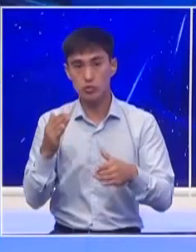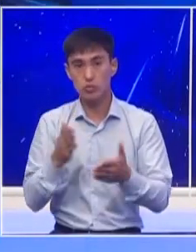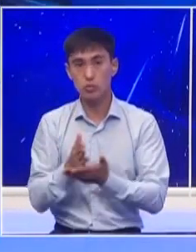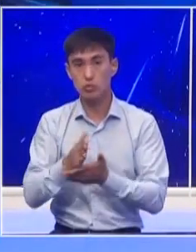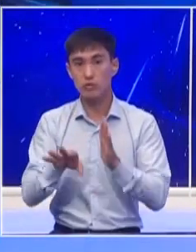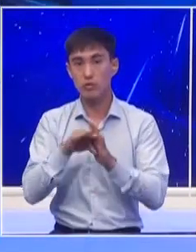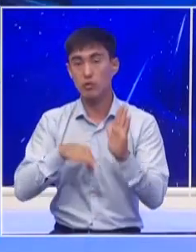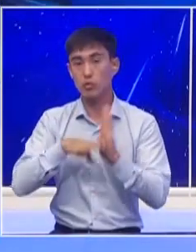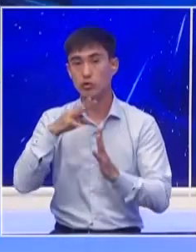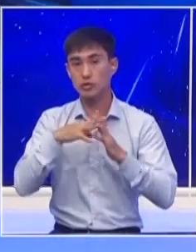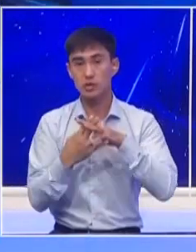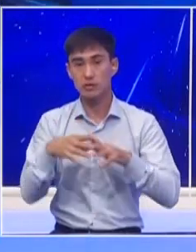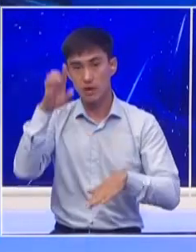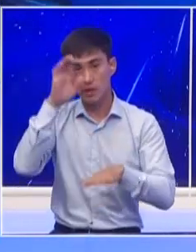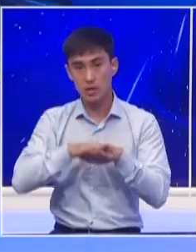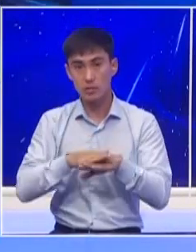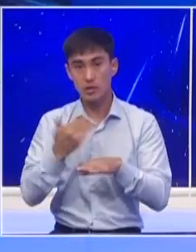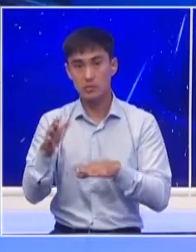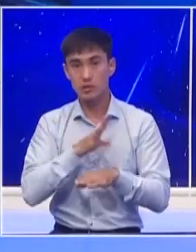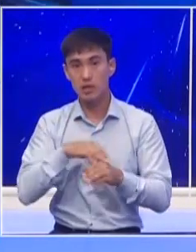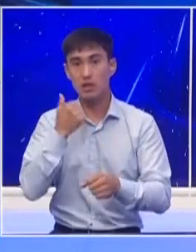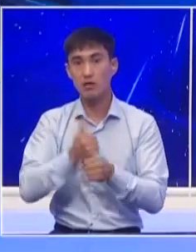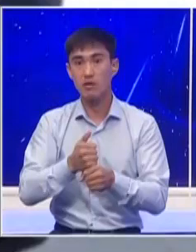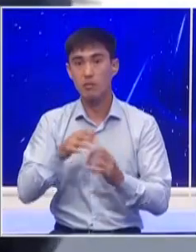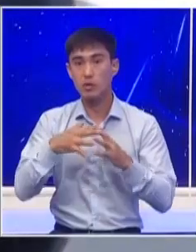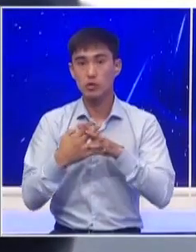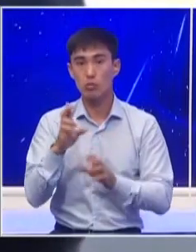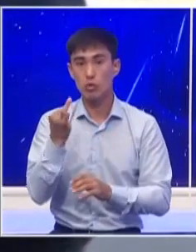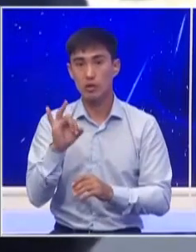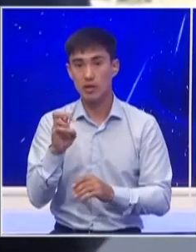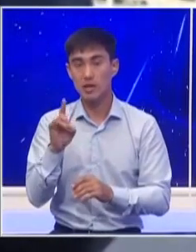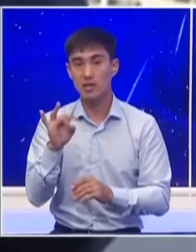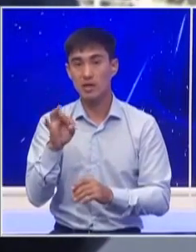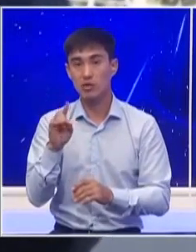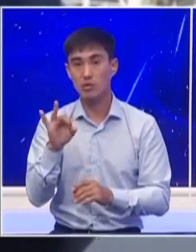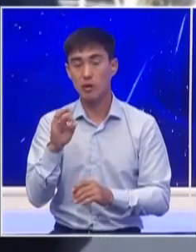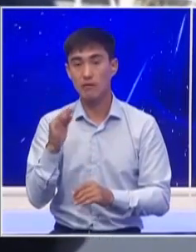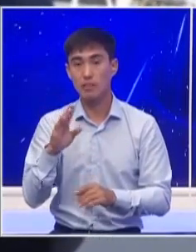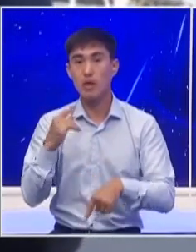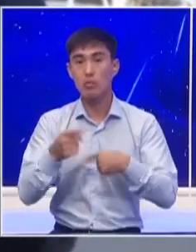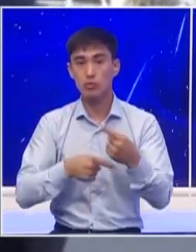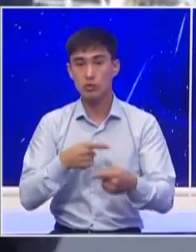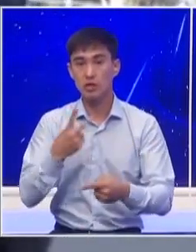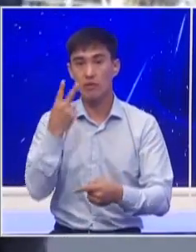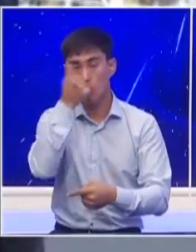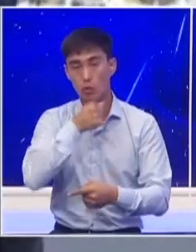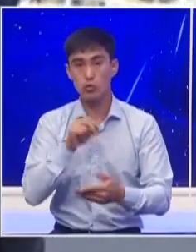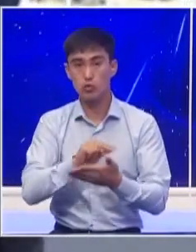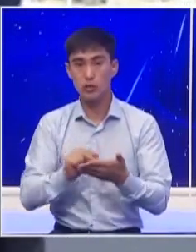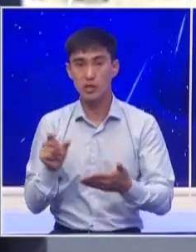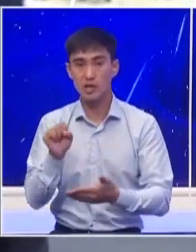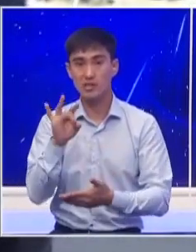лучшего сельского акима в стране. Им стал глава поселка Боралдай Данияр Каныбаев. Спустя два года журналист